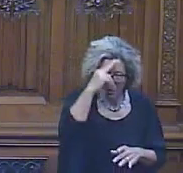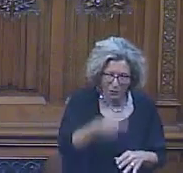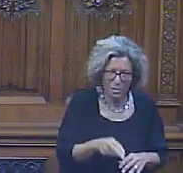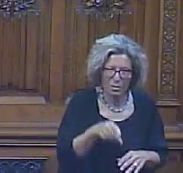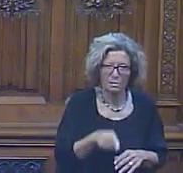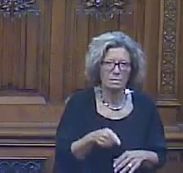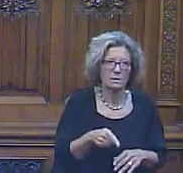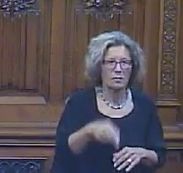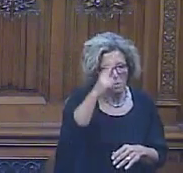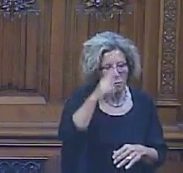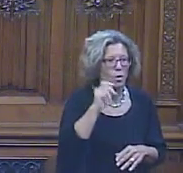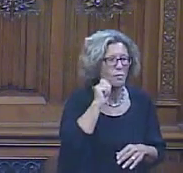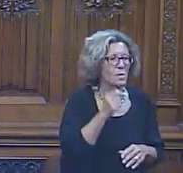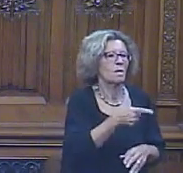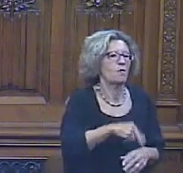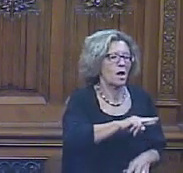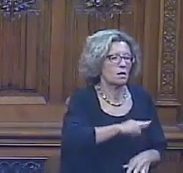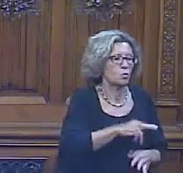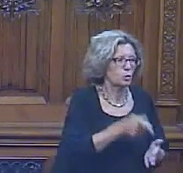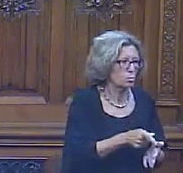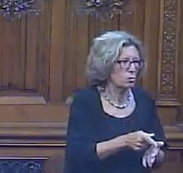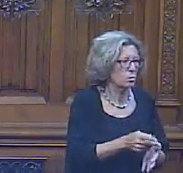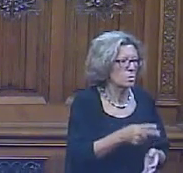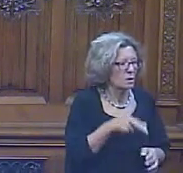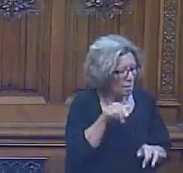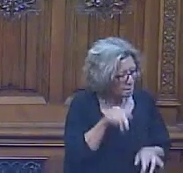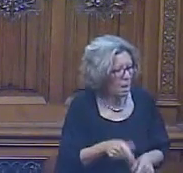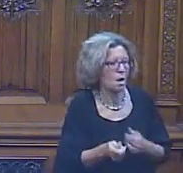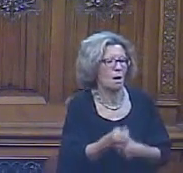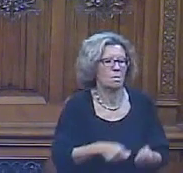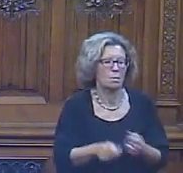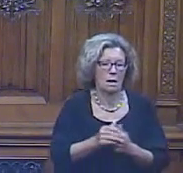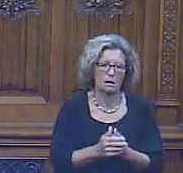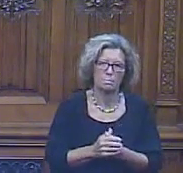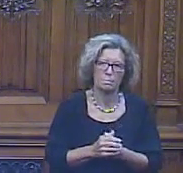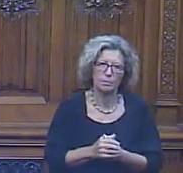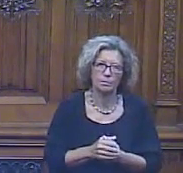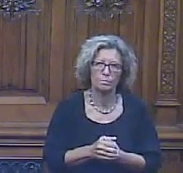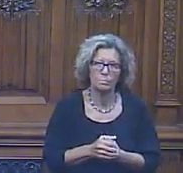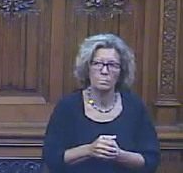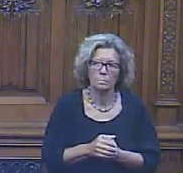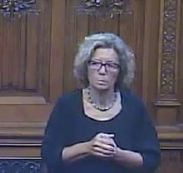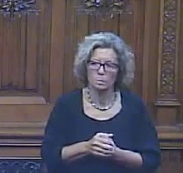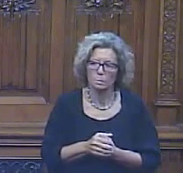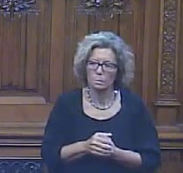sind hier für die Wienerinnen und Wiener verantwortlich und wir haben hier zu handeln.